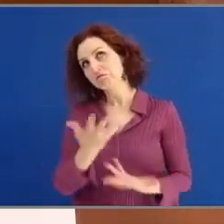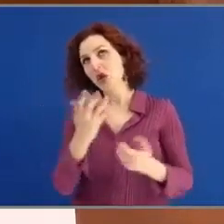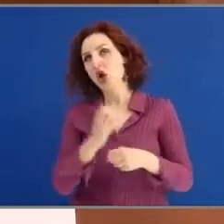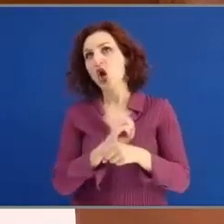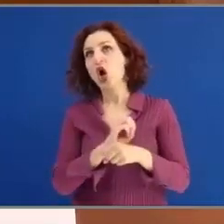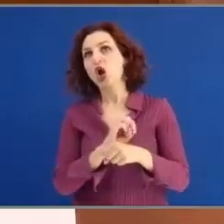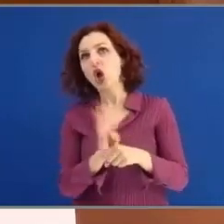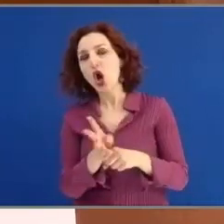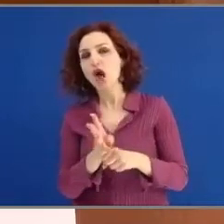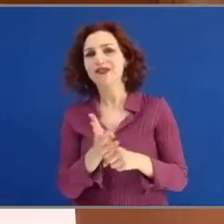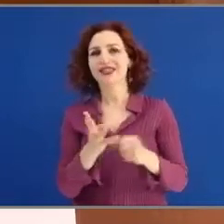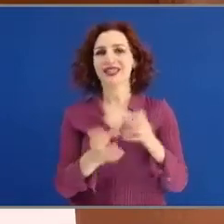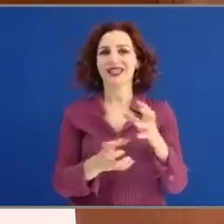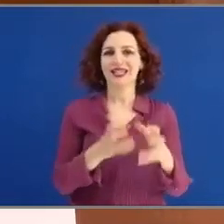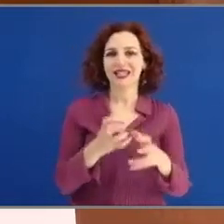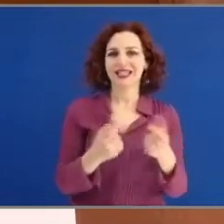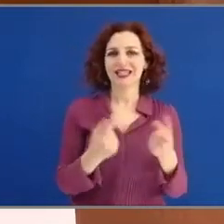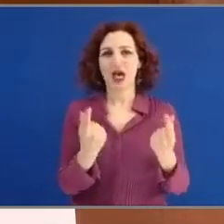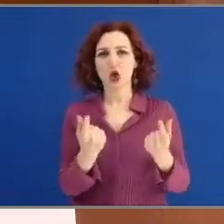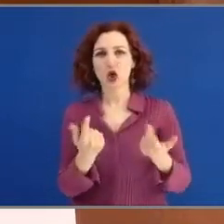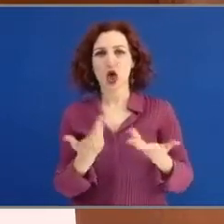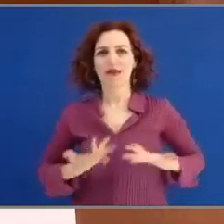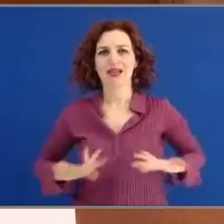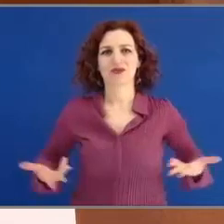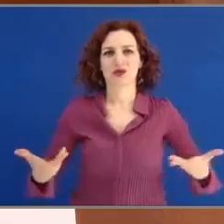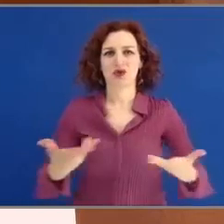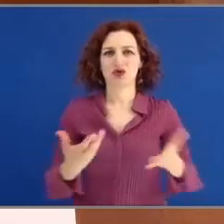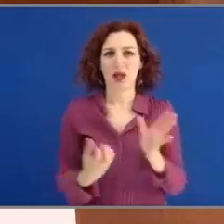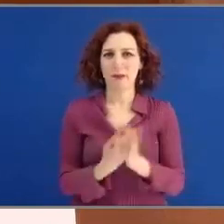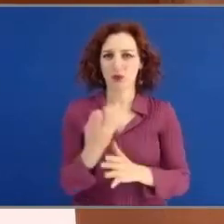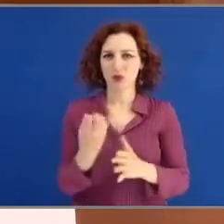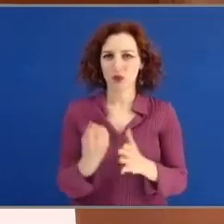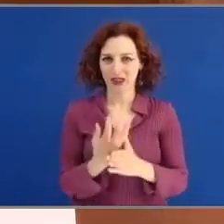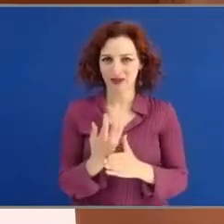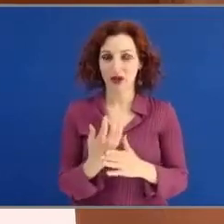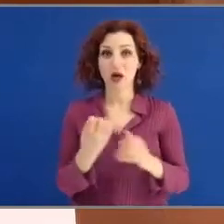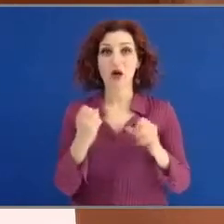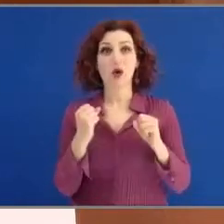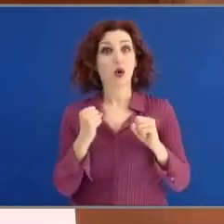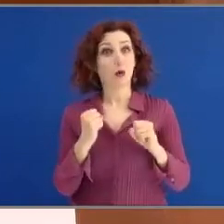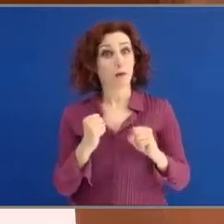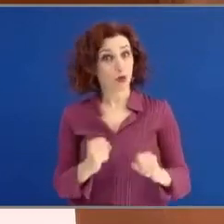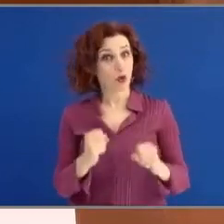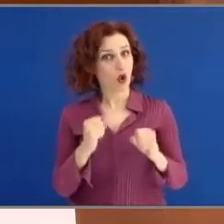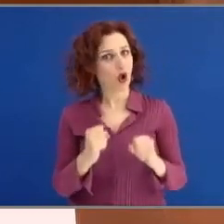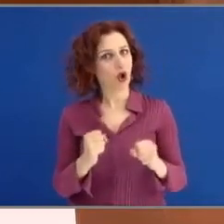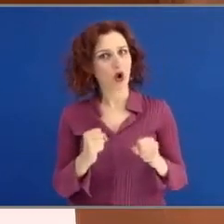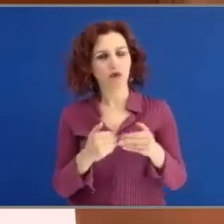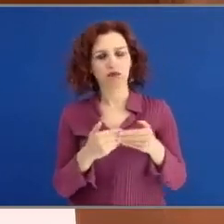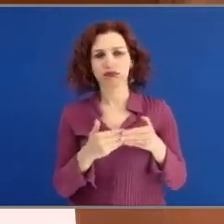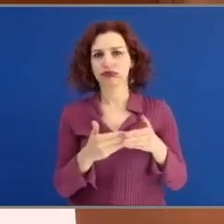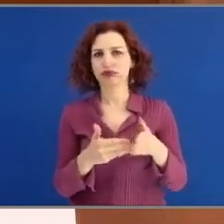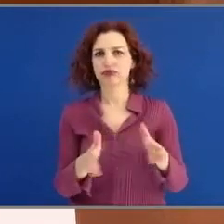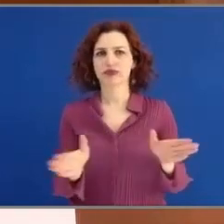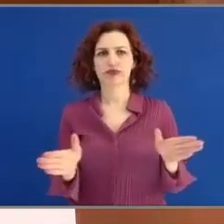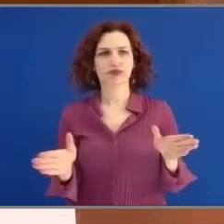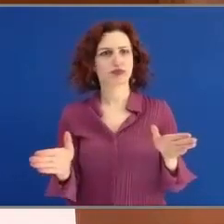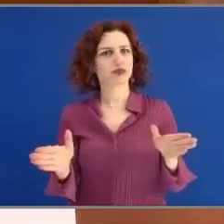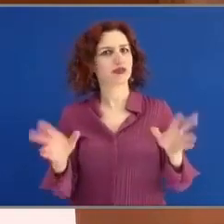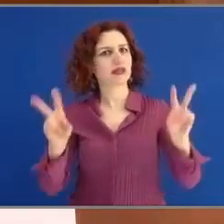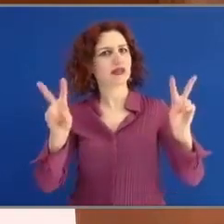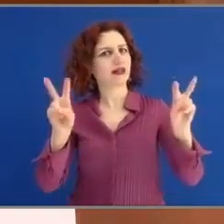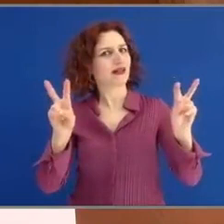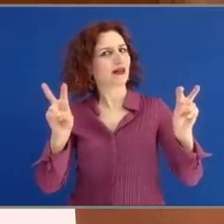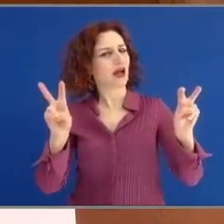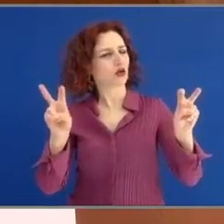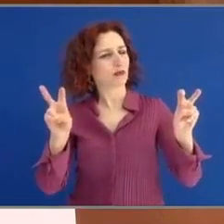crisi economica, sociale e produttiva, può aprire un grande tema generazionale nel nostro Paese. I